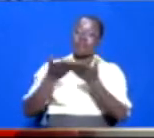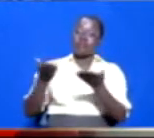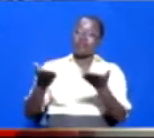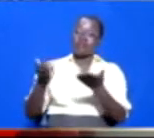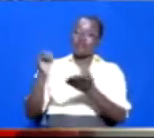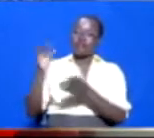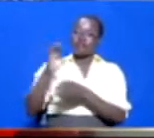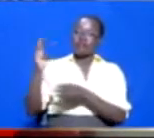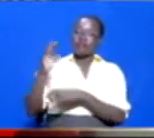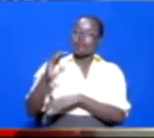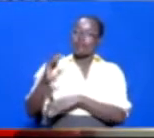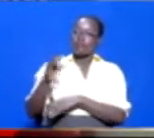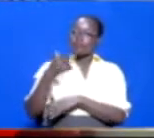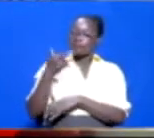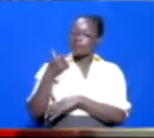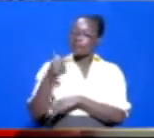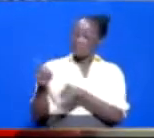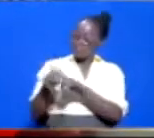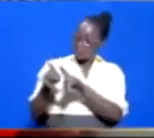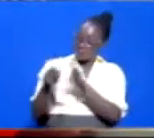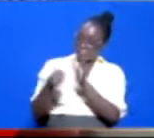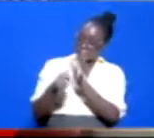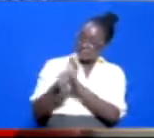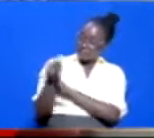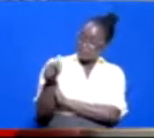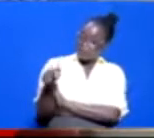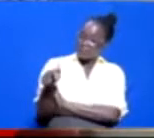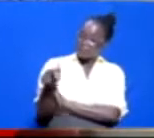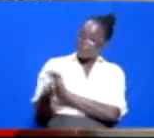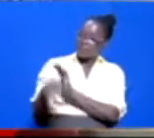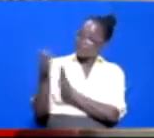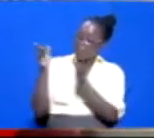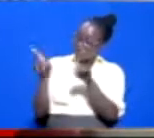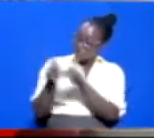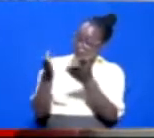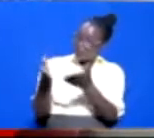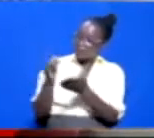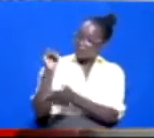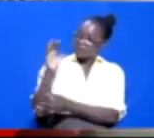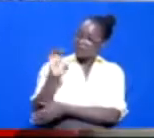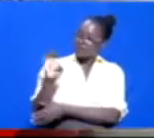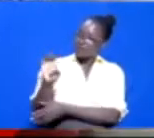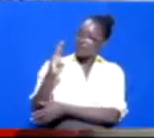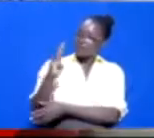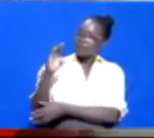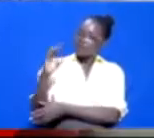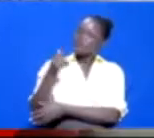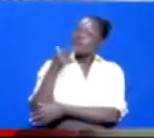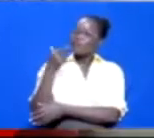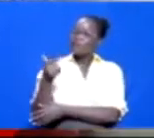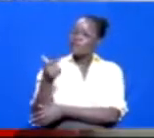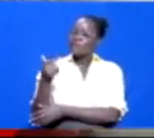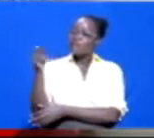IEBC. Wakasema zile shida ambaye zinapatikana pale IEBC ambaye ilifanya wakasema kwamba hiyo